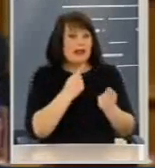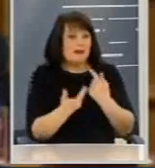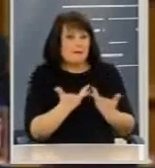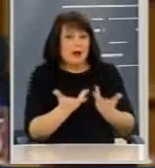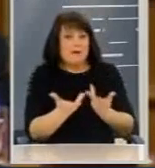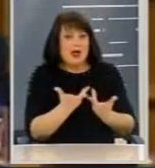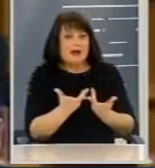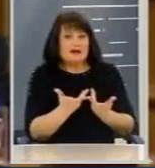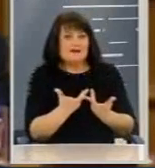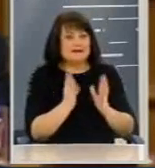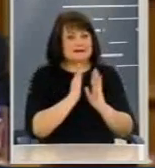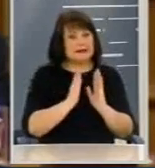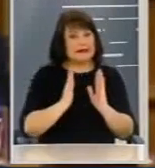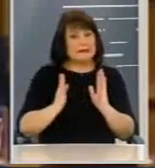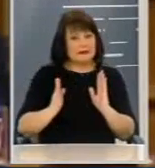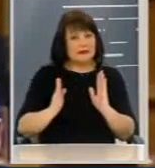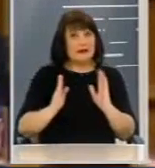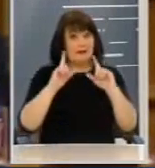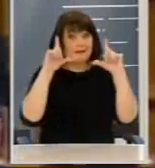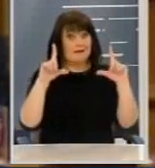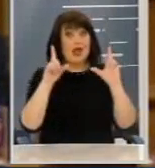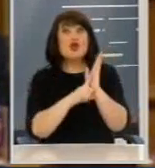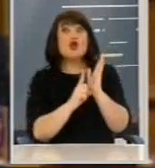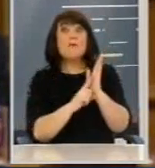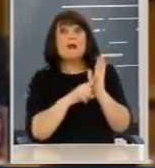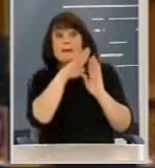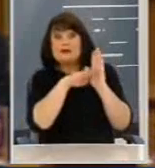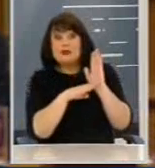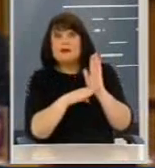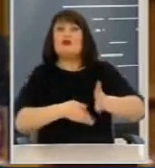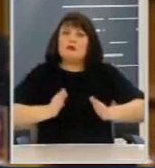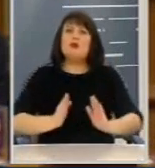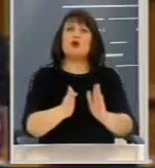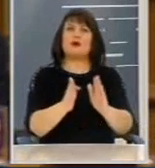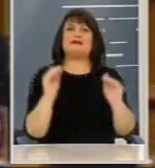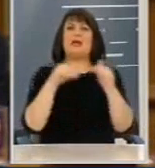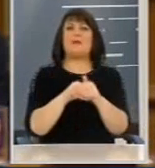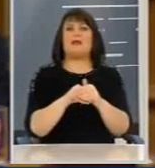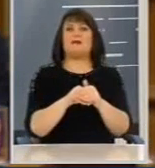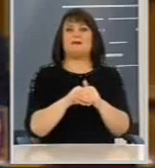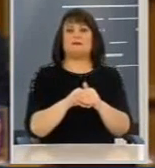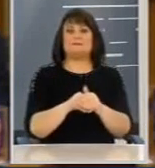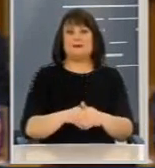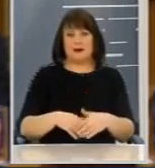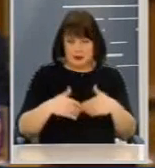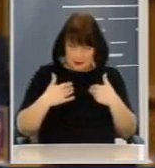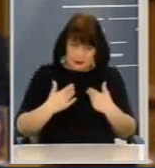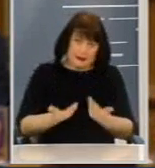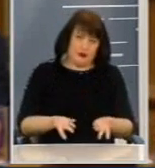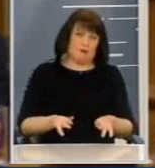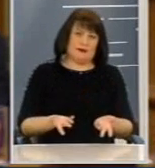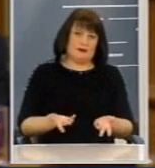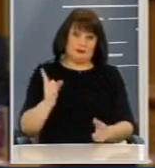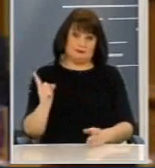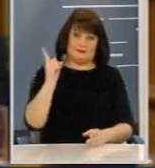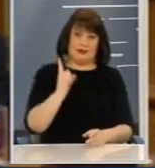επαναδιαπραγμάτευση και φέραμε τα πράγματα μέσα στο πλαίσιο της νομιμότητας. Και προχώρησε η επένδυση. Και εν πάση περιπτώσει, αν ήρθατε εδώ